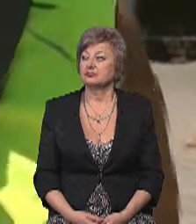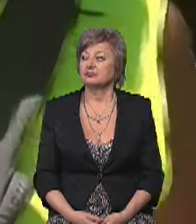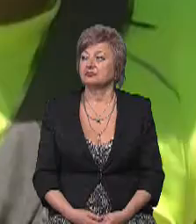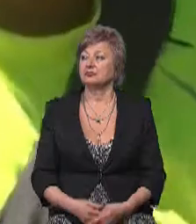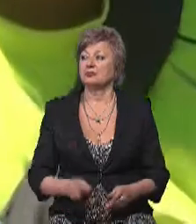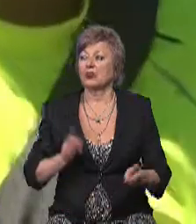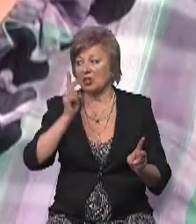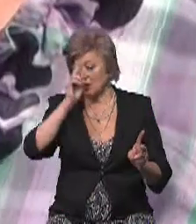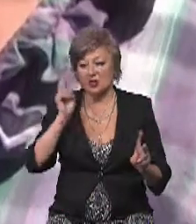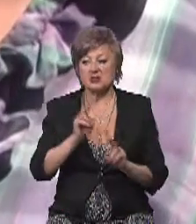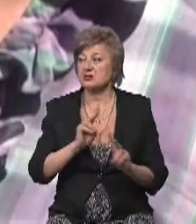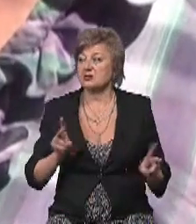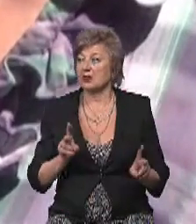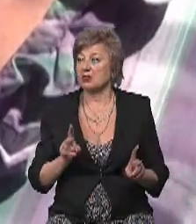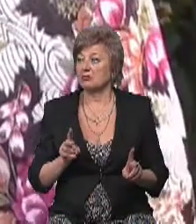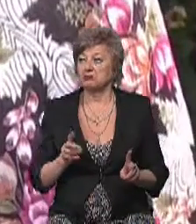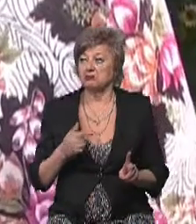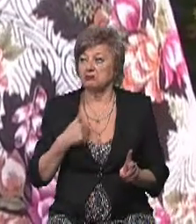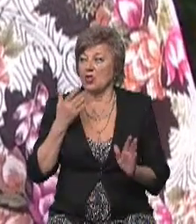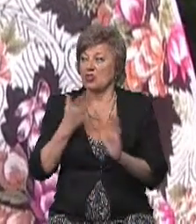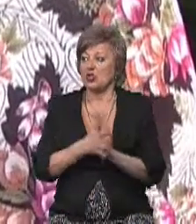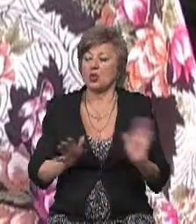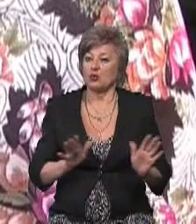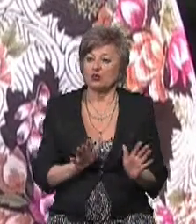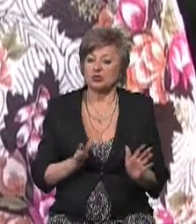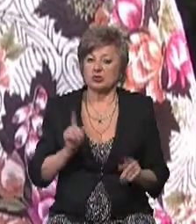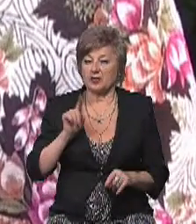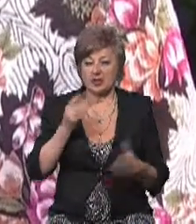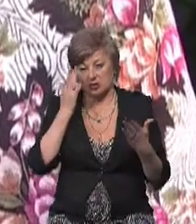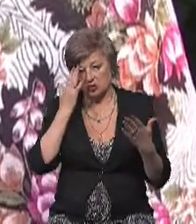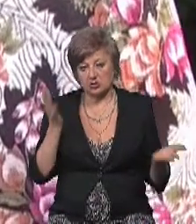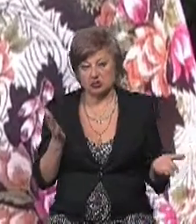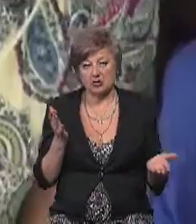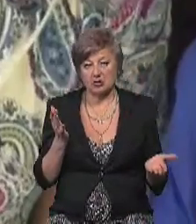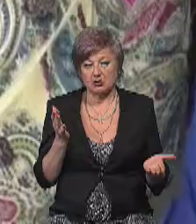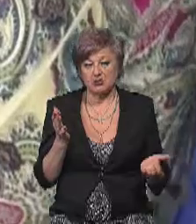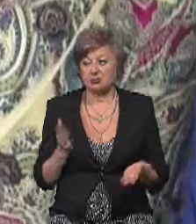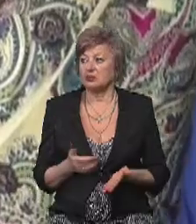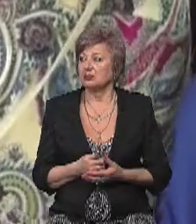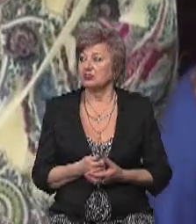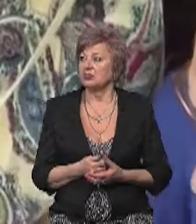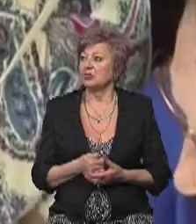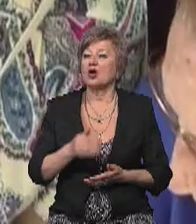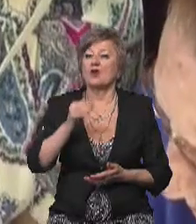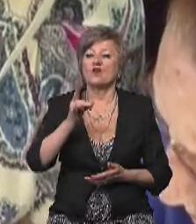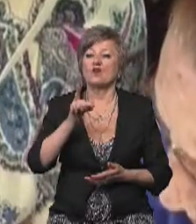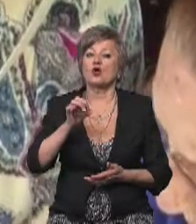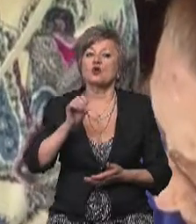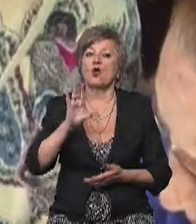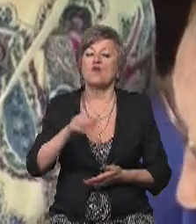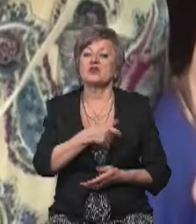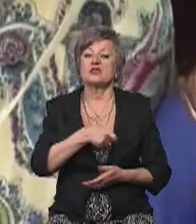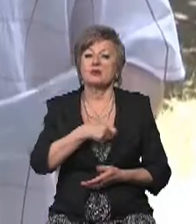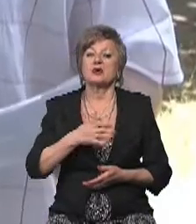Ні, не знаю. Не впізнаю. Ну я навіть не знаю. Садовий чи що? Фролов. Депутат